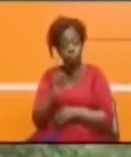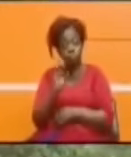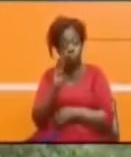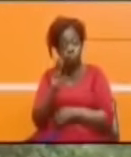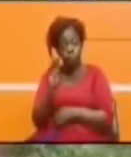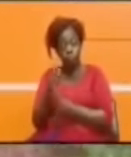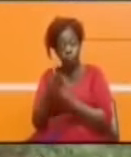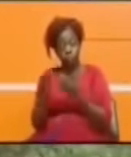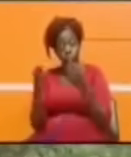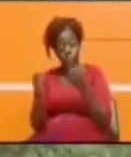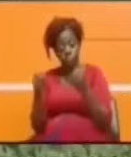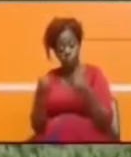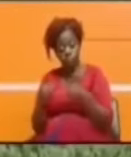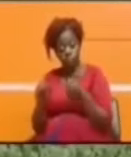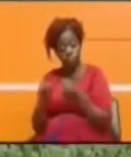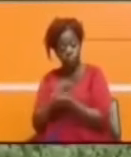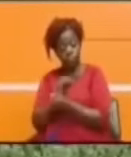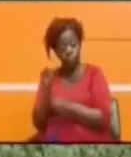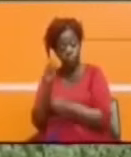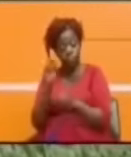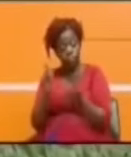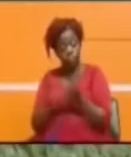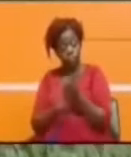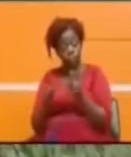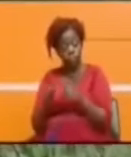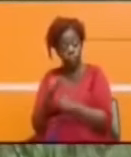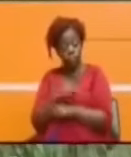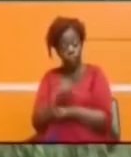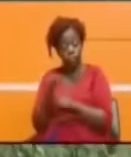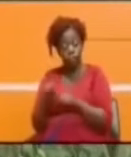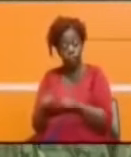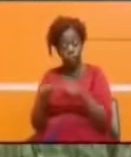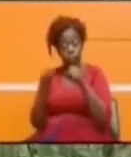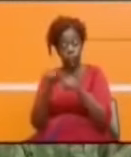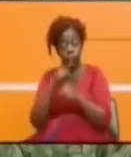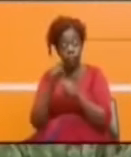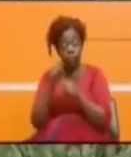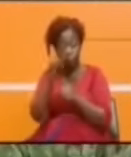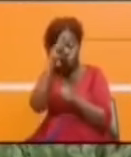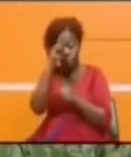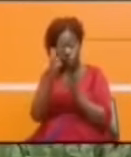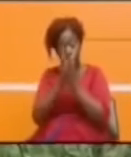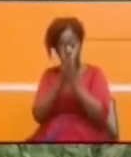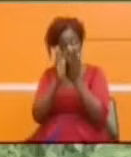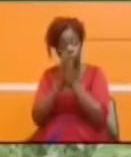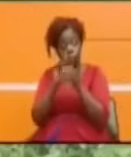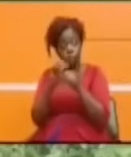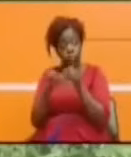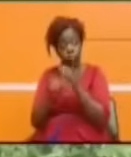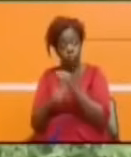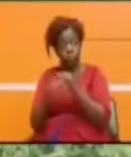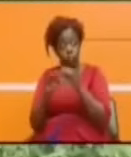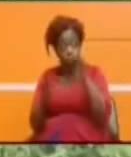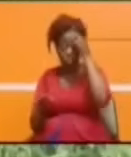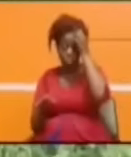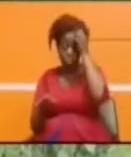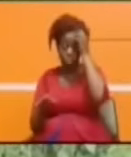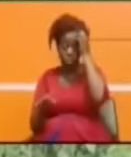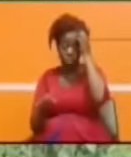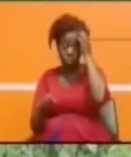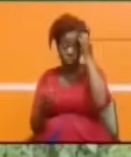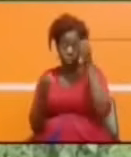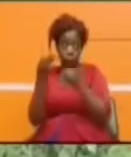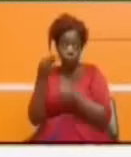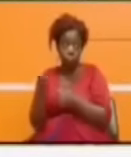bakyonoona siina kyenfunawo Ahmed Mubiru Ssente w'ekyalo annyodde ku nsonga z'ettaka lino kintu ekifo kibeera nga